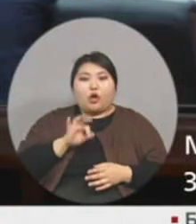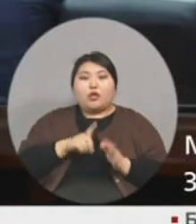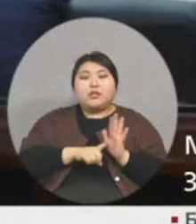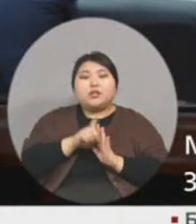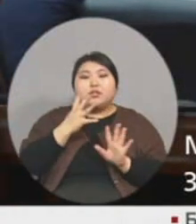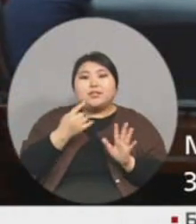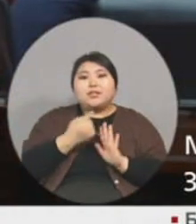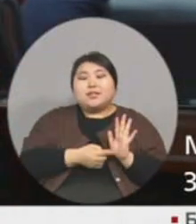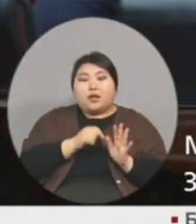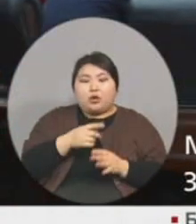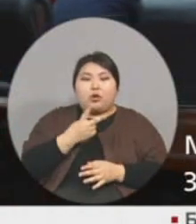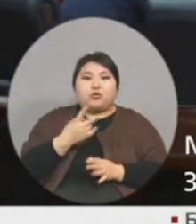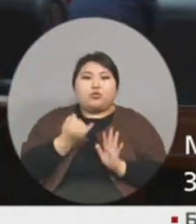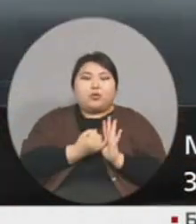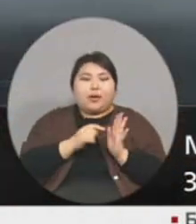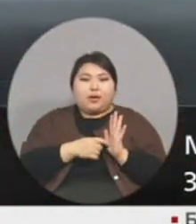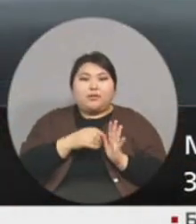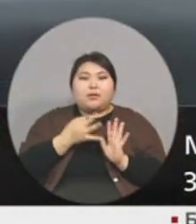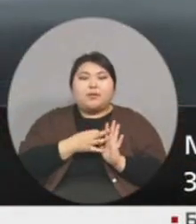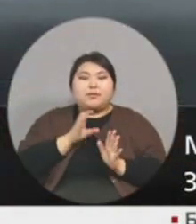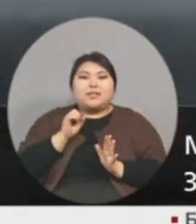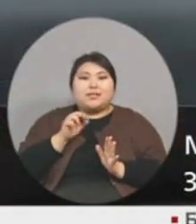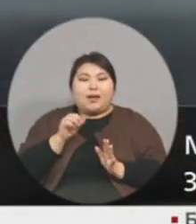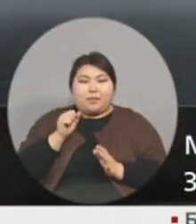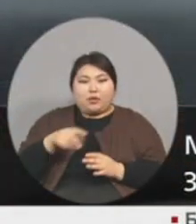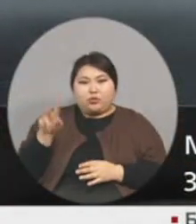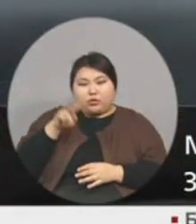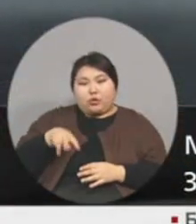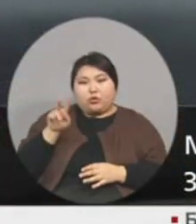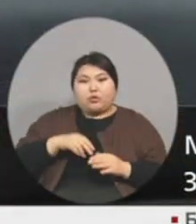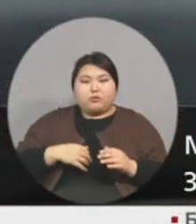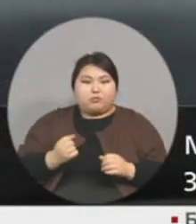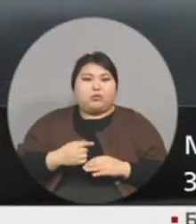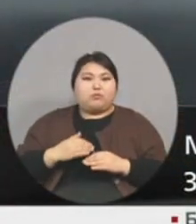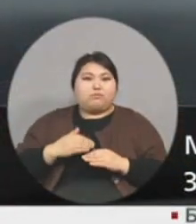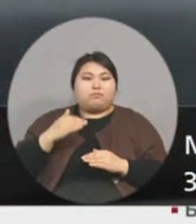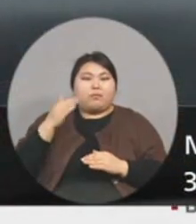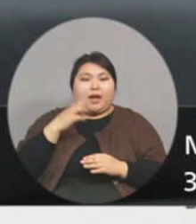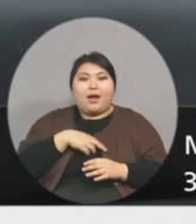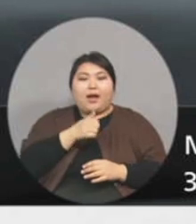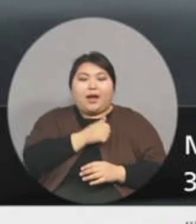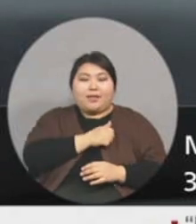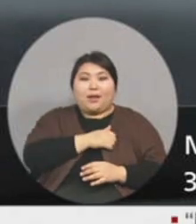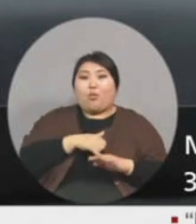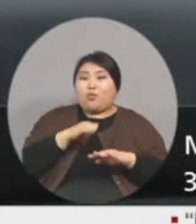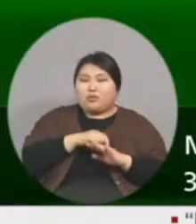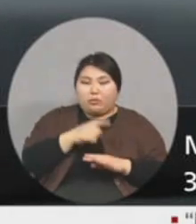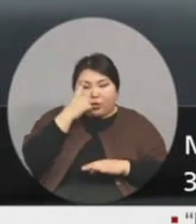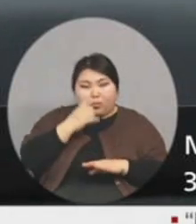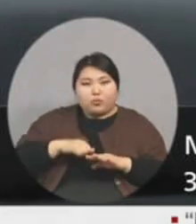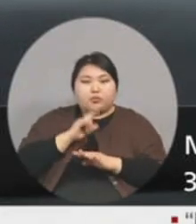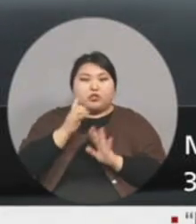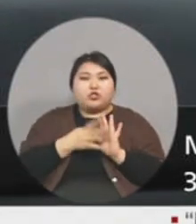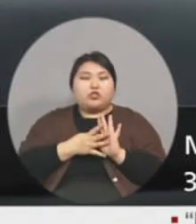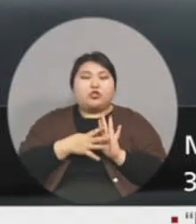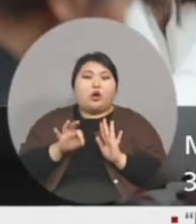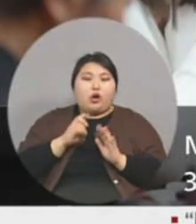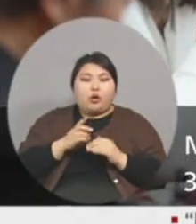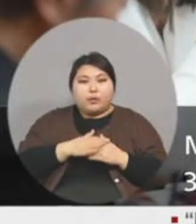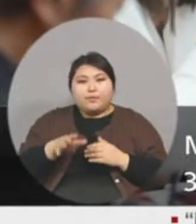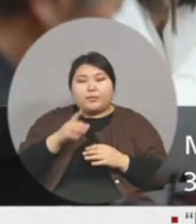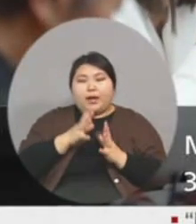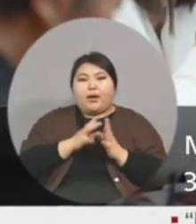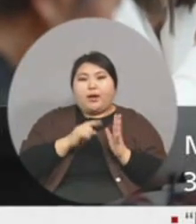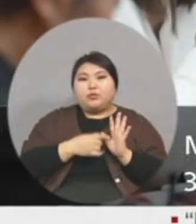9 сарын байдлаар 26.8 сая амрикт долларт хүрч өсчээ. Канада улсаас Монгол улсад 1990 оноос хойш нийт